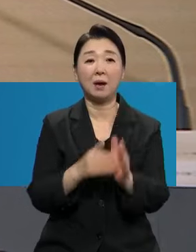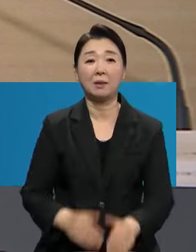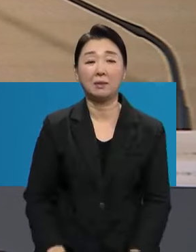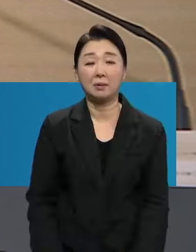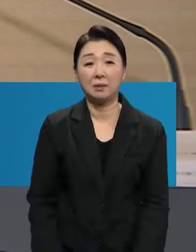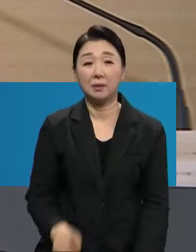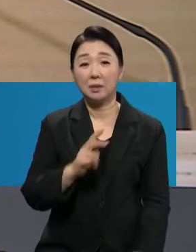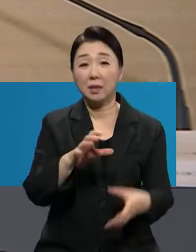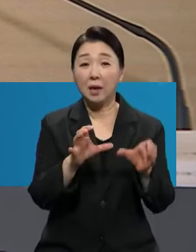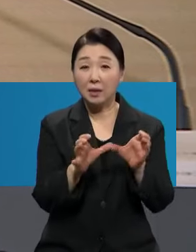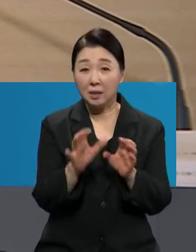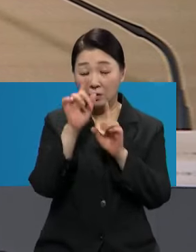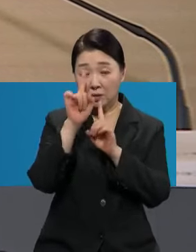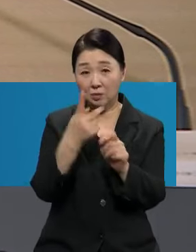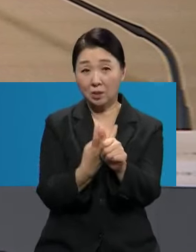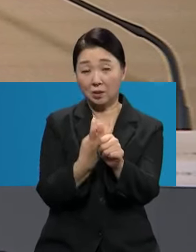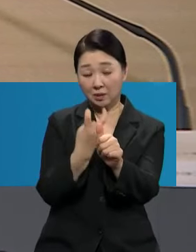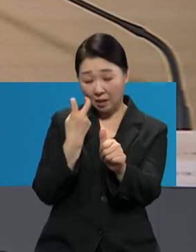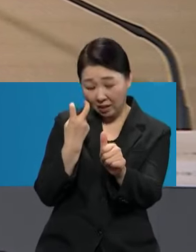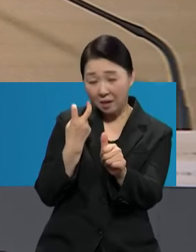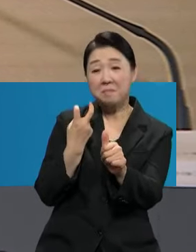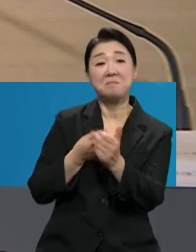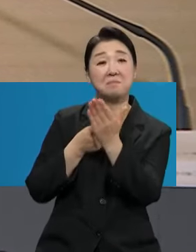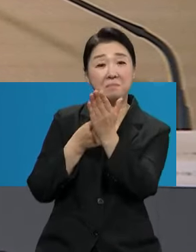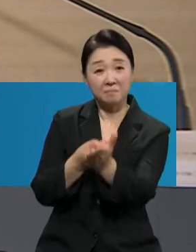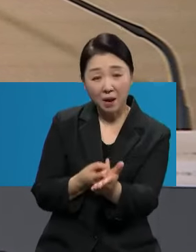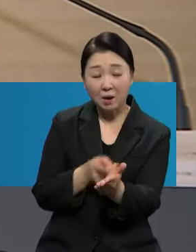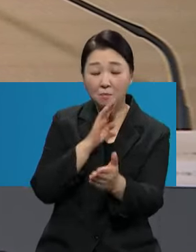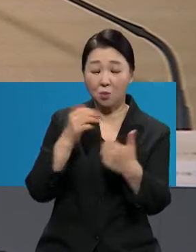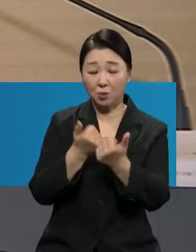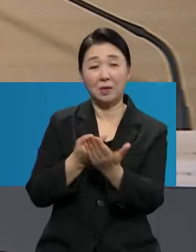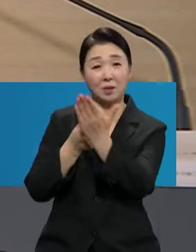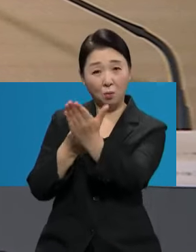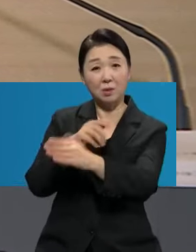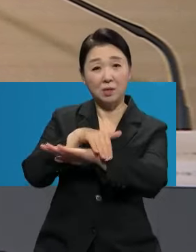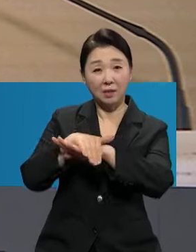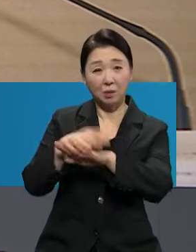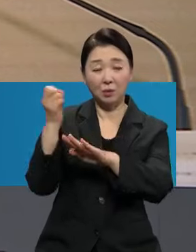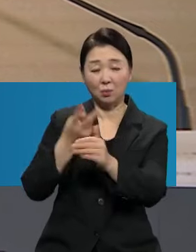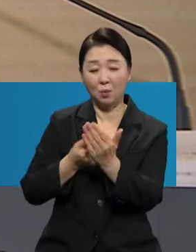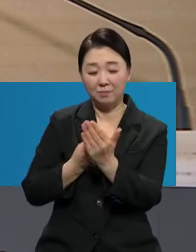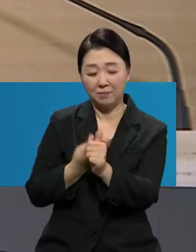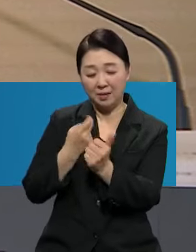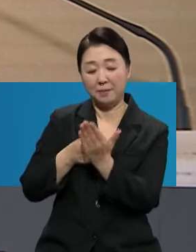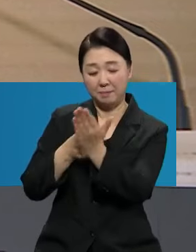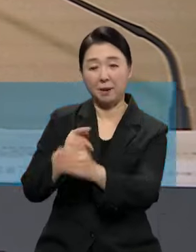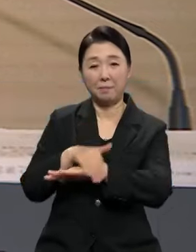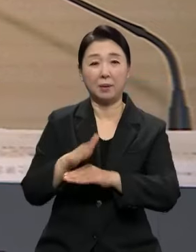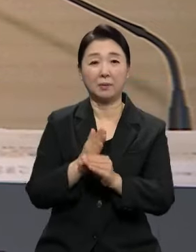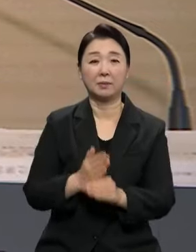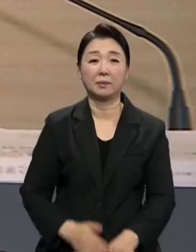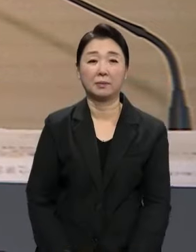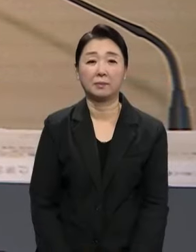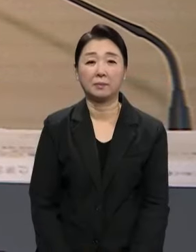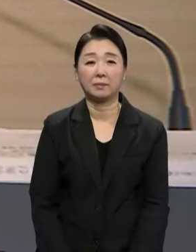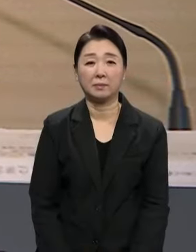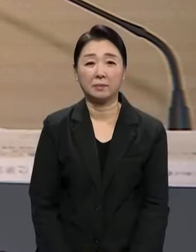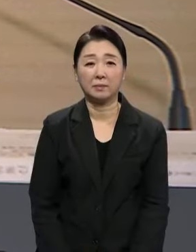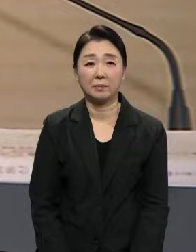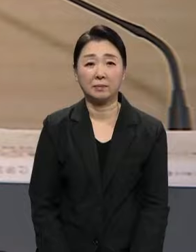선임했습니다. 야당은 오늘 이진숙 탄핵소추안을 본회의에 올려 곧바로 탄핵 절차에 들어가겠다는 방침입니다. 안지현